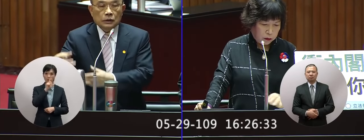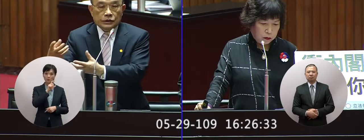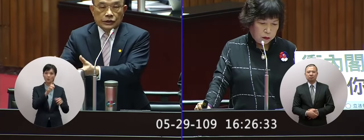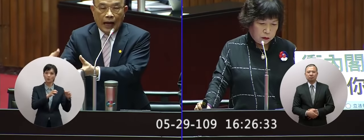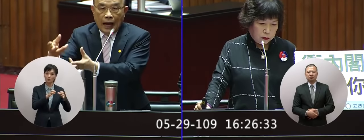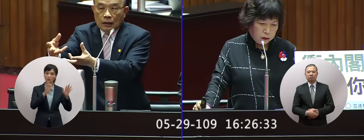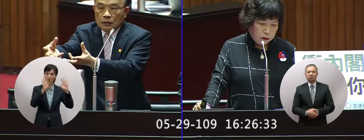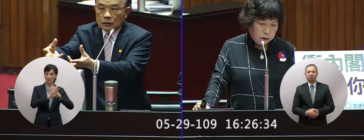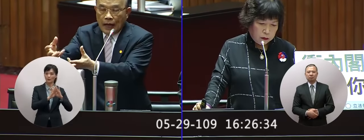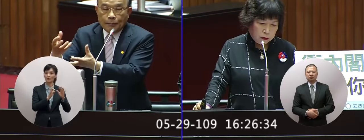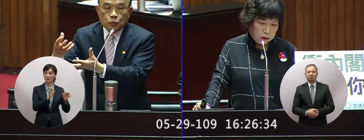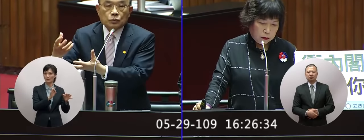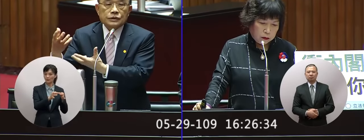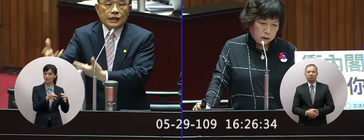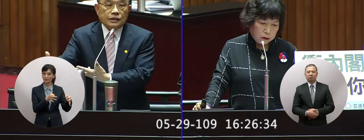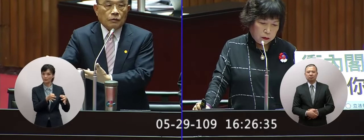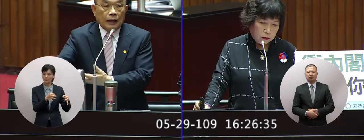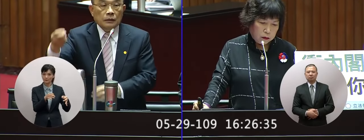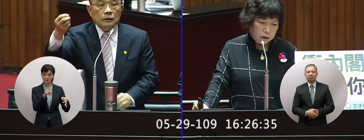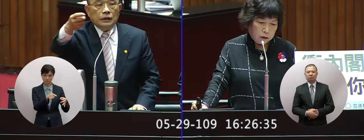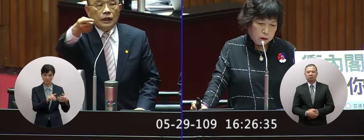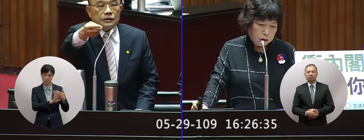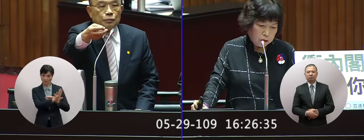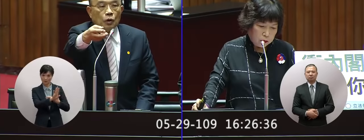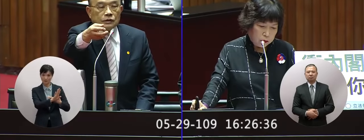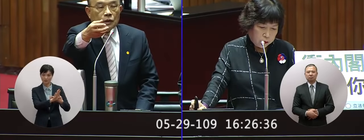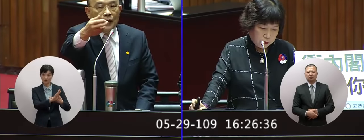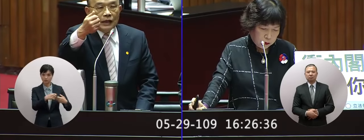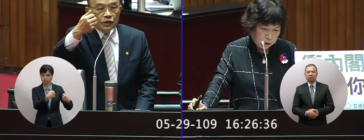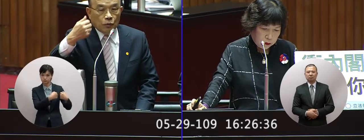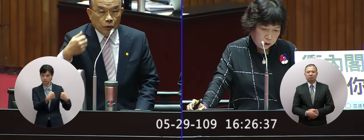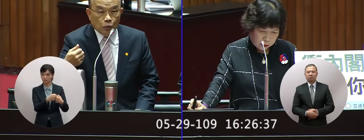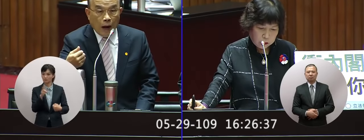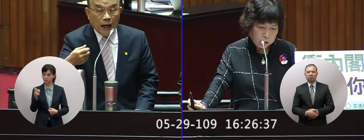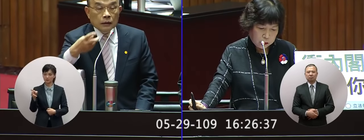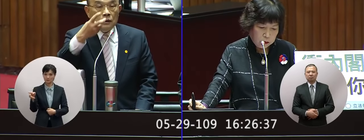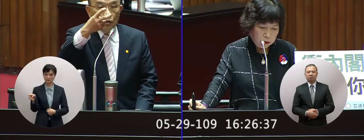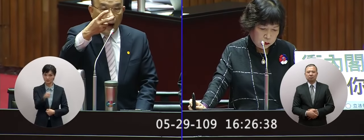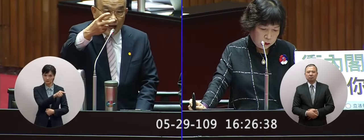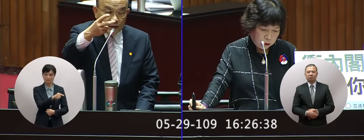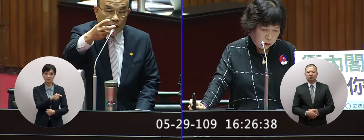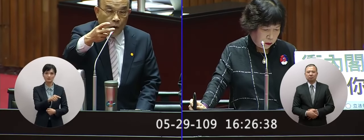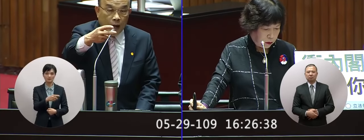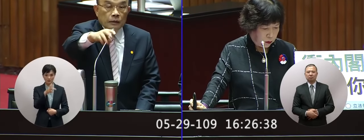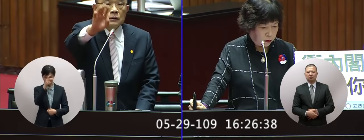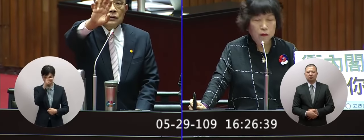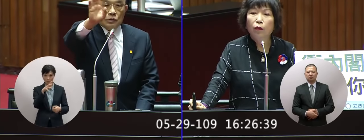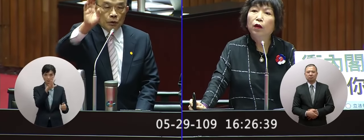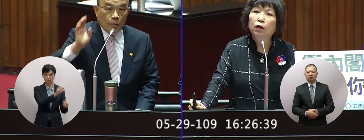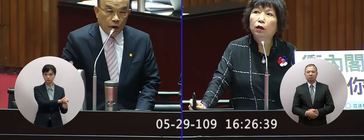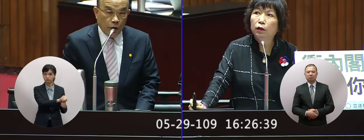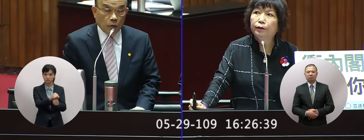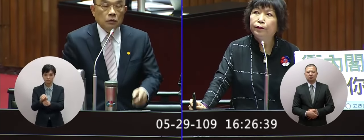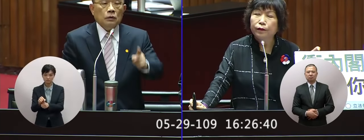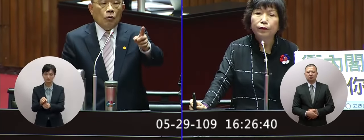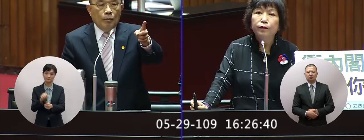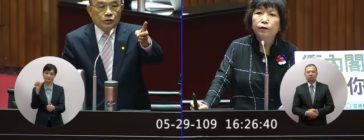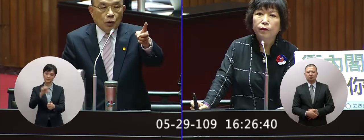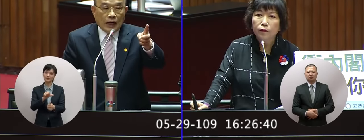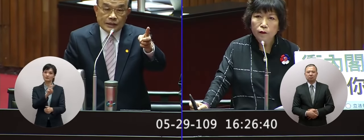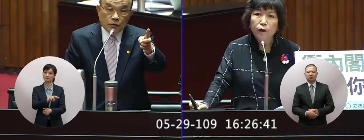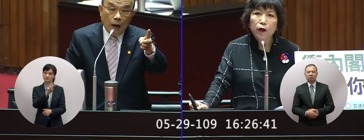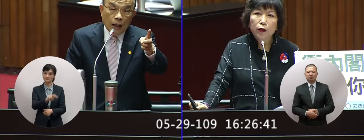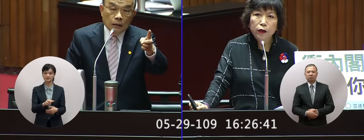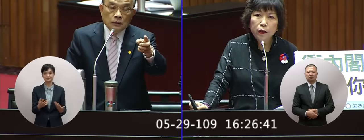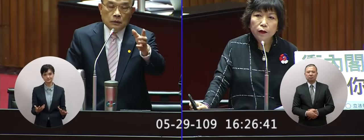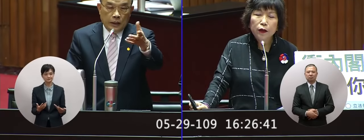果警察逮捕现行犯，也只不过社会安全维护法罚2000块，什么都没有用。我